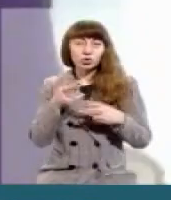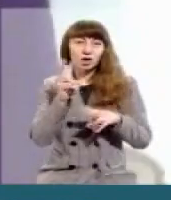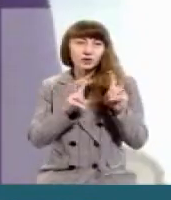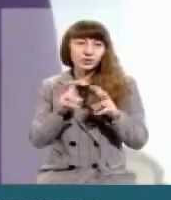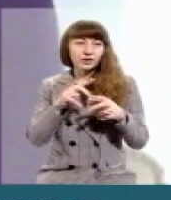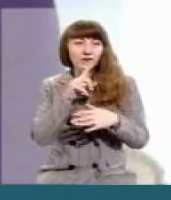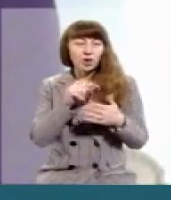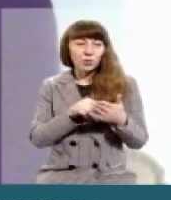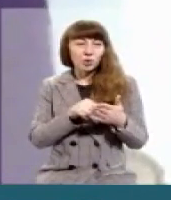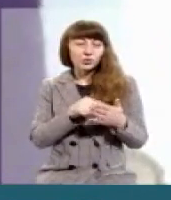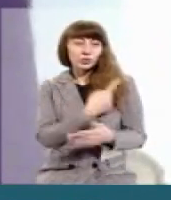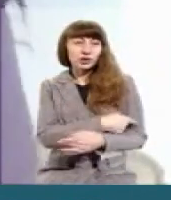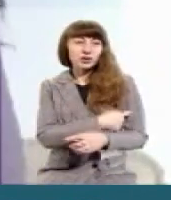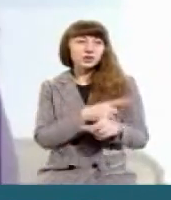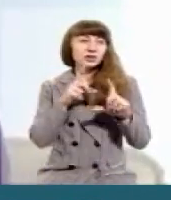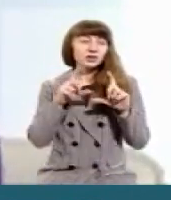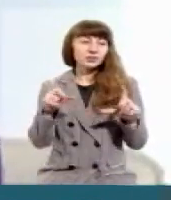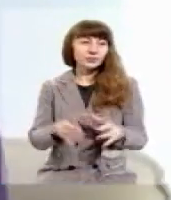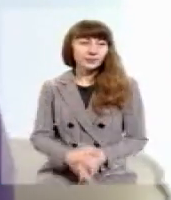медпункта.